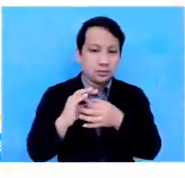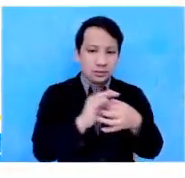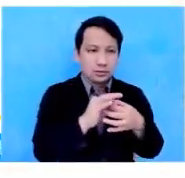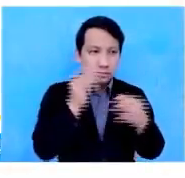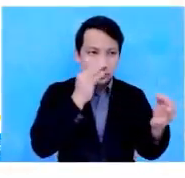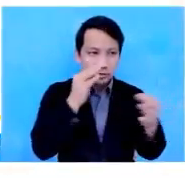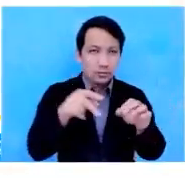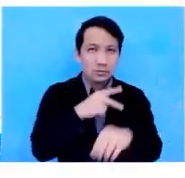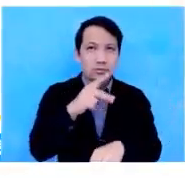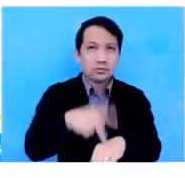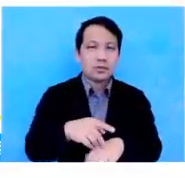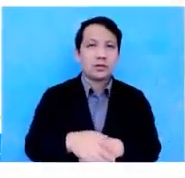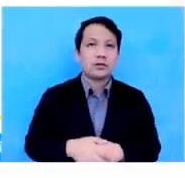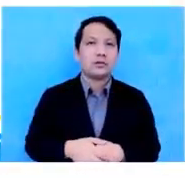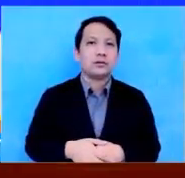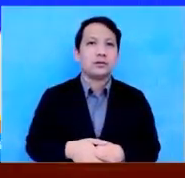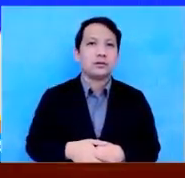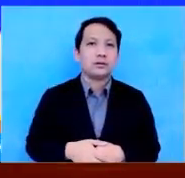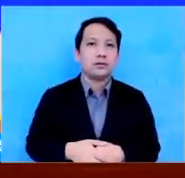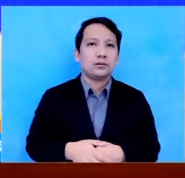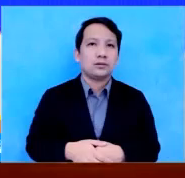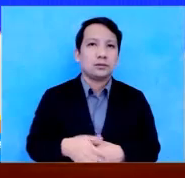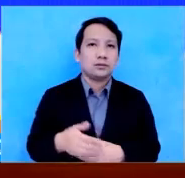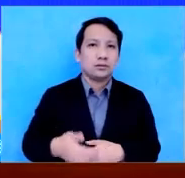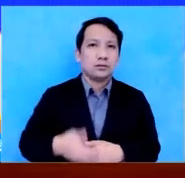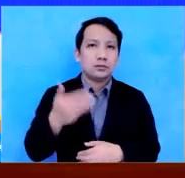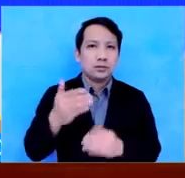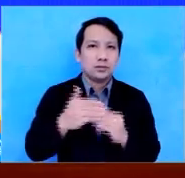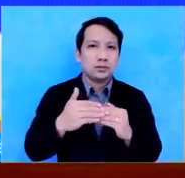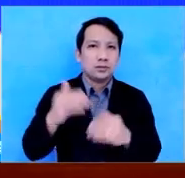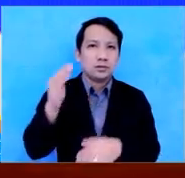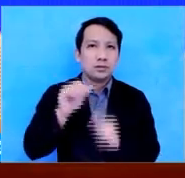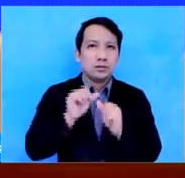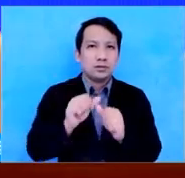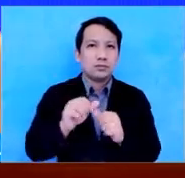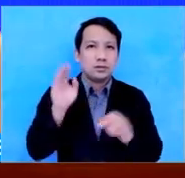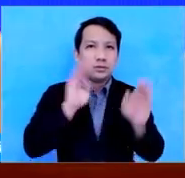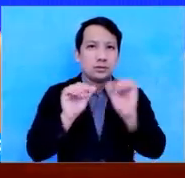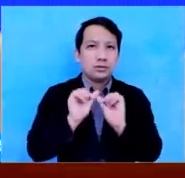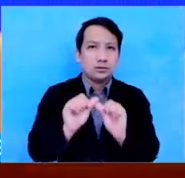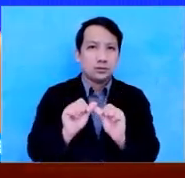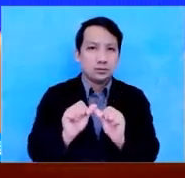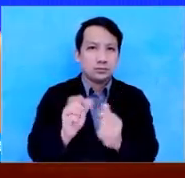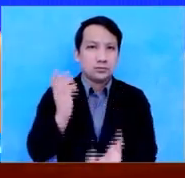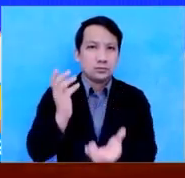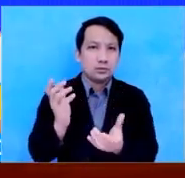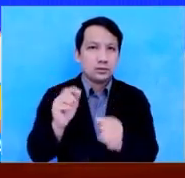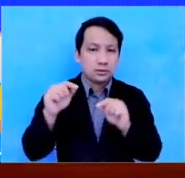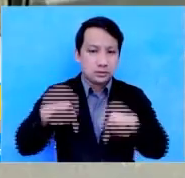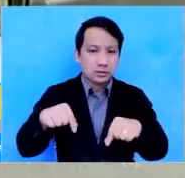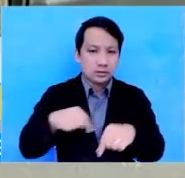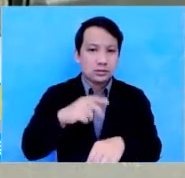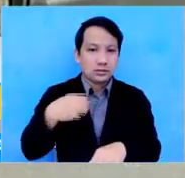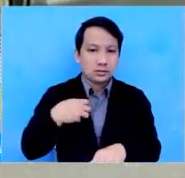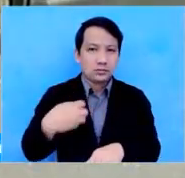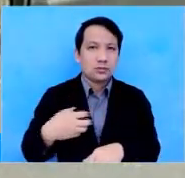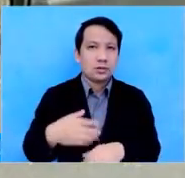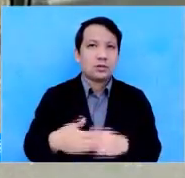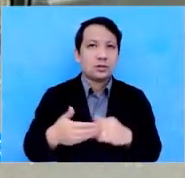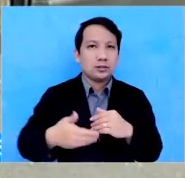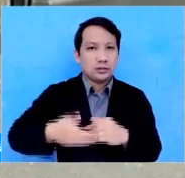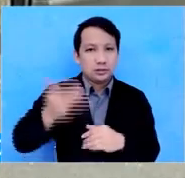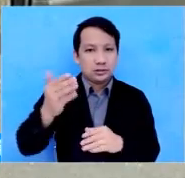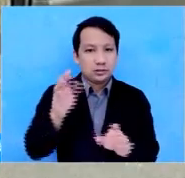sa bansa. Lumalabas na malaki ang problema dito sa kapulisan.